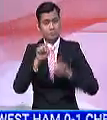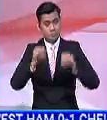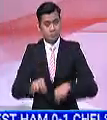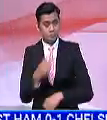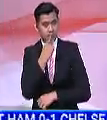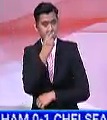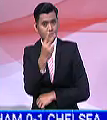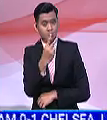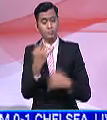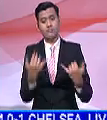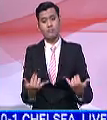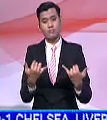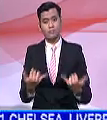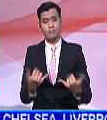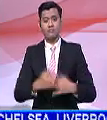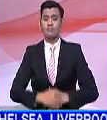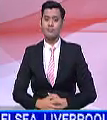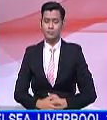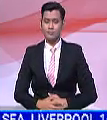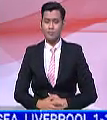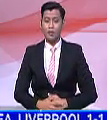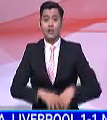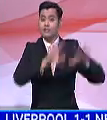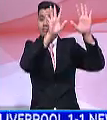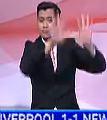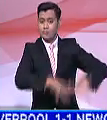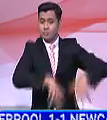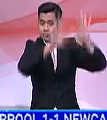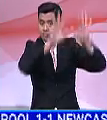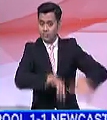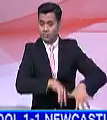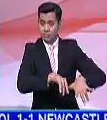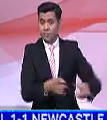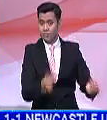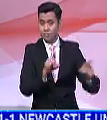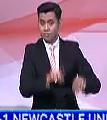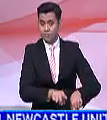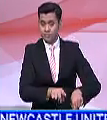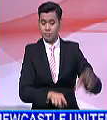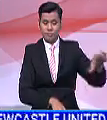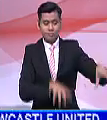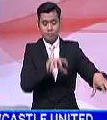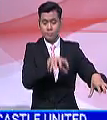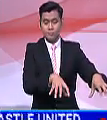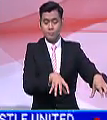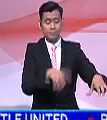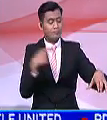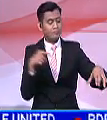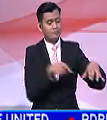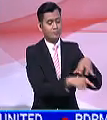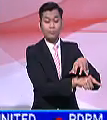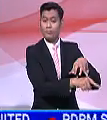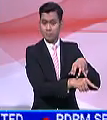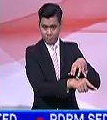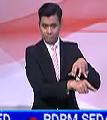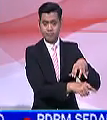lagi di mana buat waktu ini. Hujan lebat kini sedang berlaku di satu dua tempat lebih tertumpu di bahagian pedalaman dan